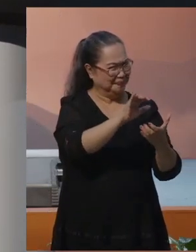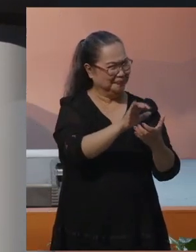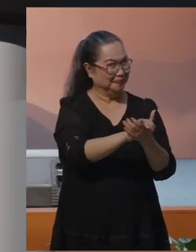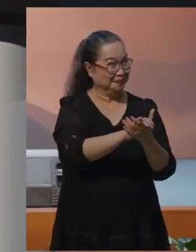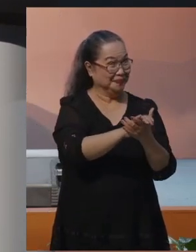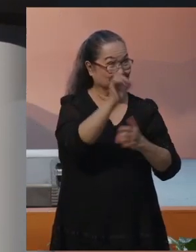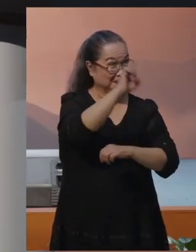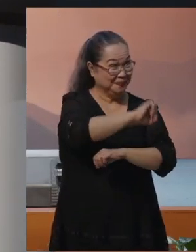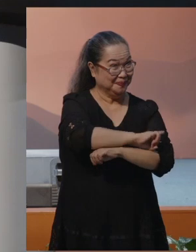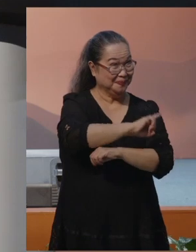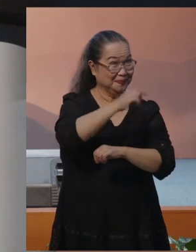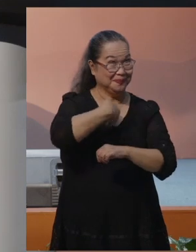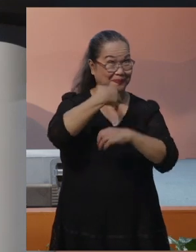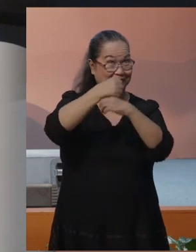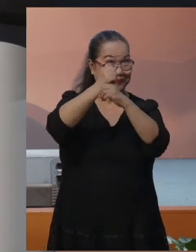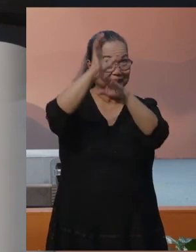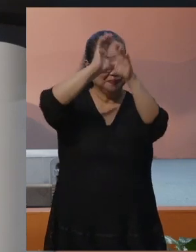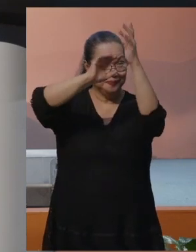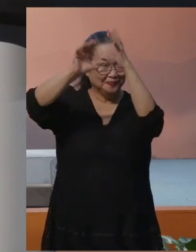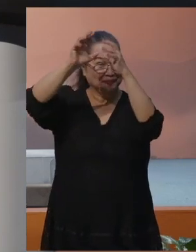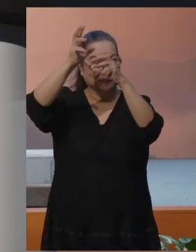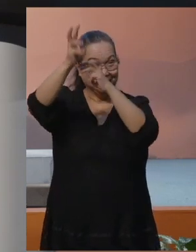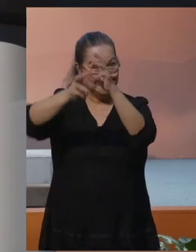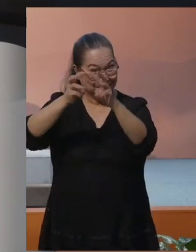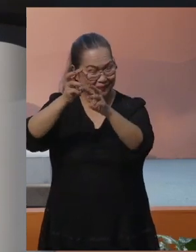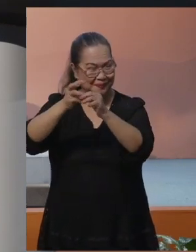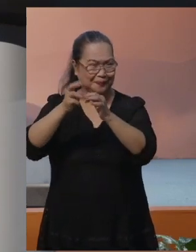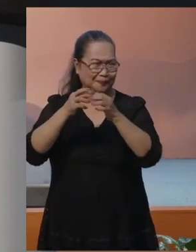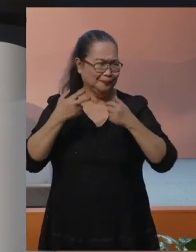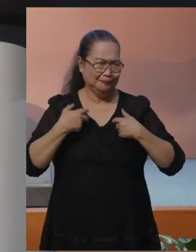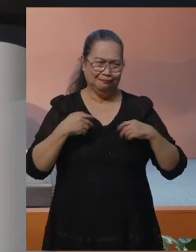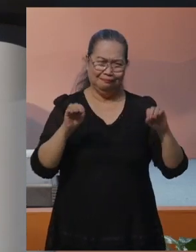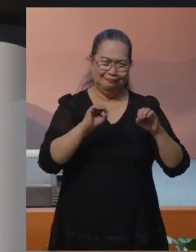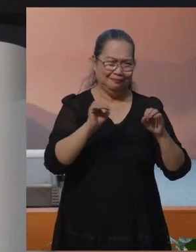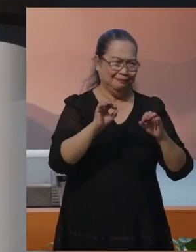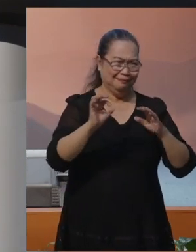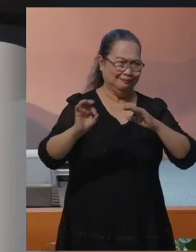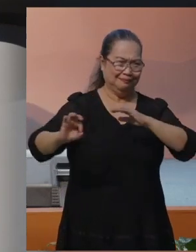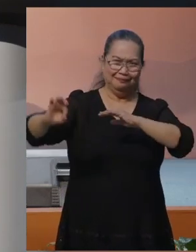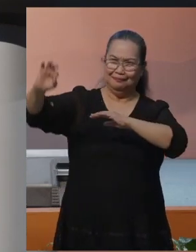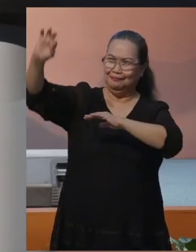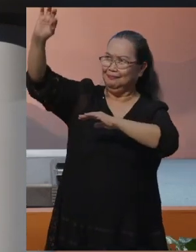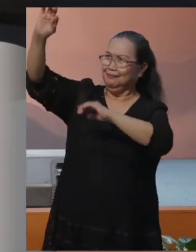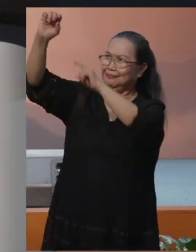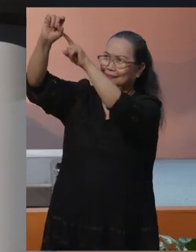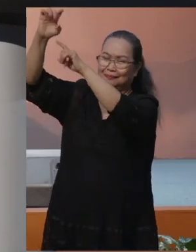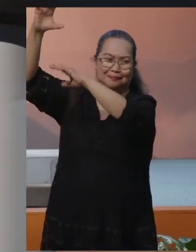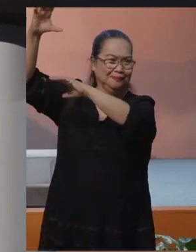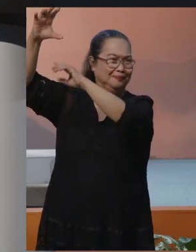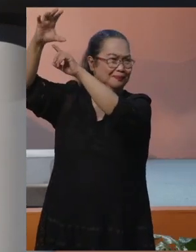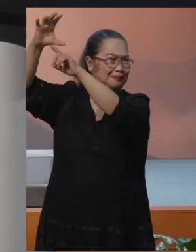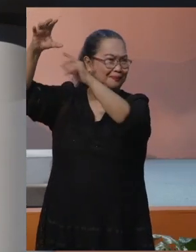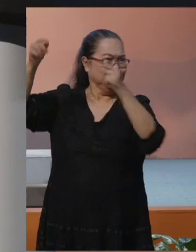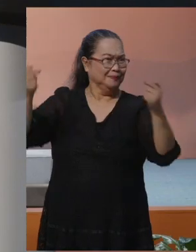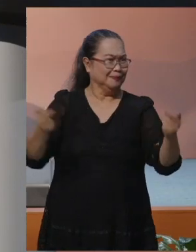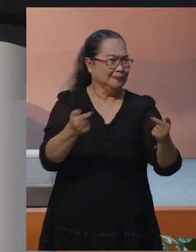nangyari? Kasi sabi sa verse 14, there has been no day like it before or